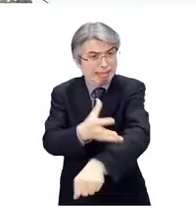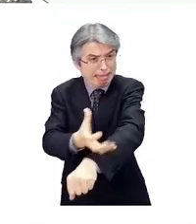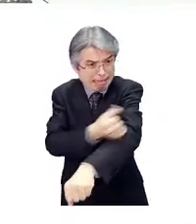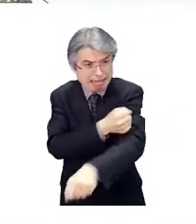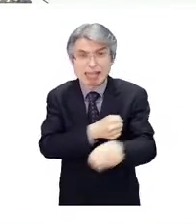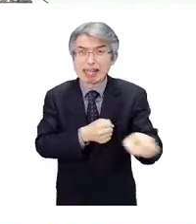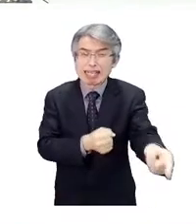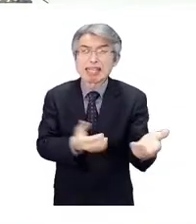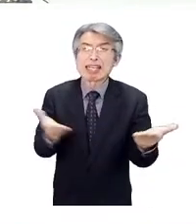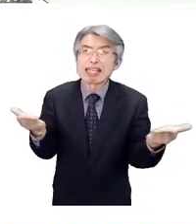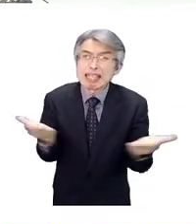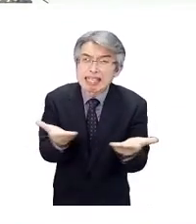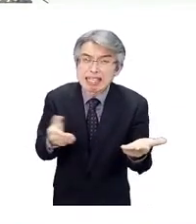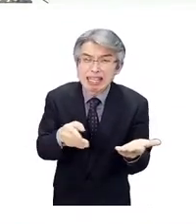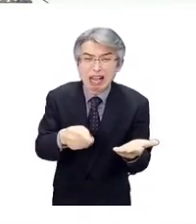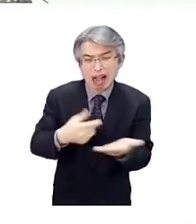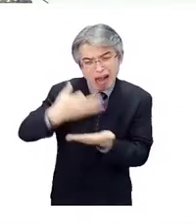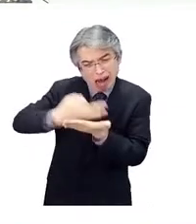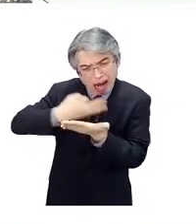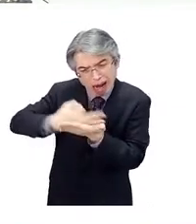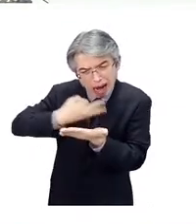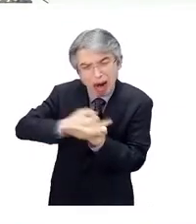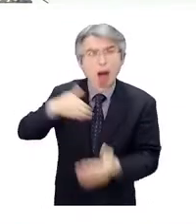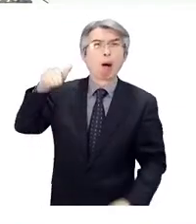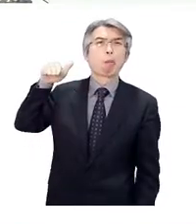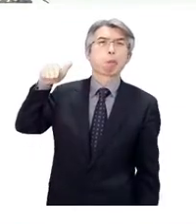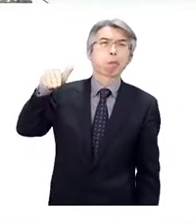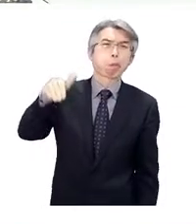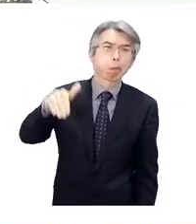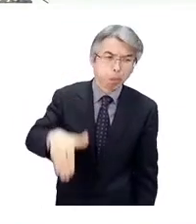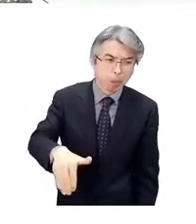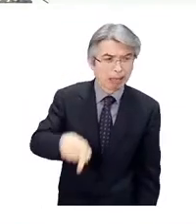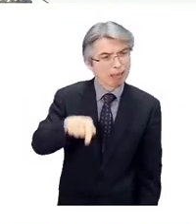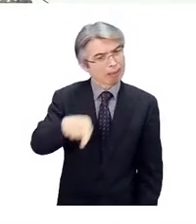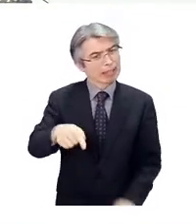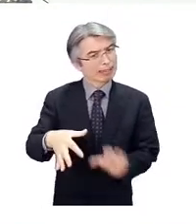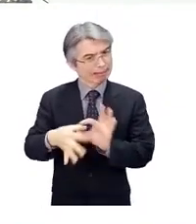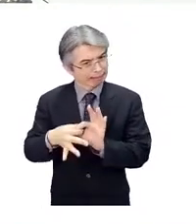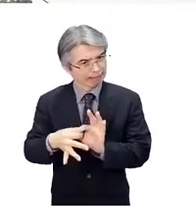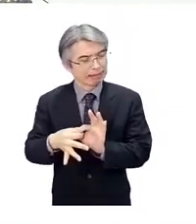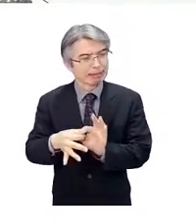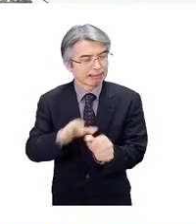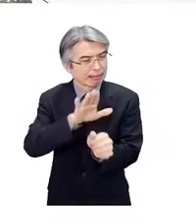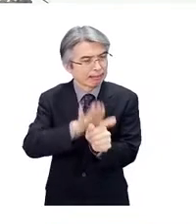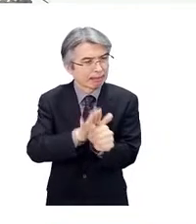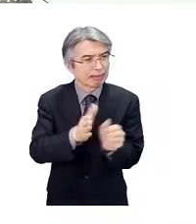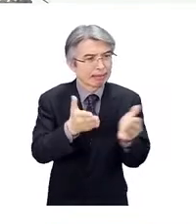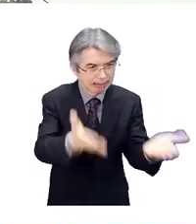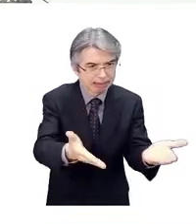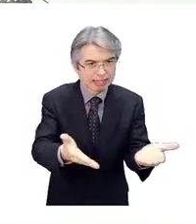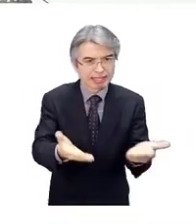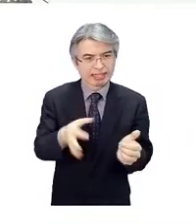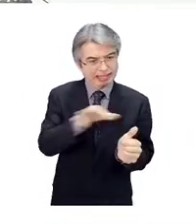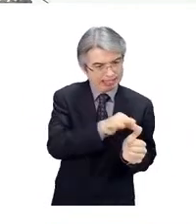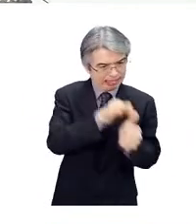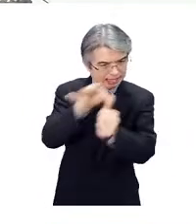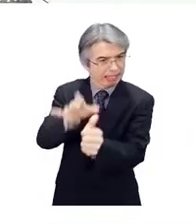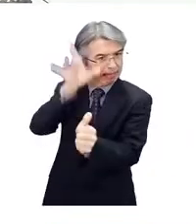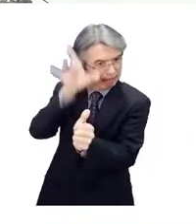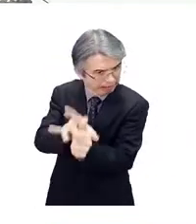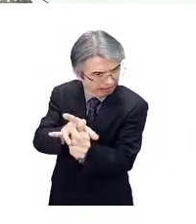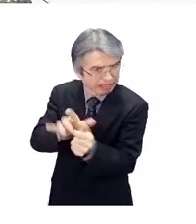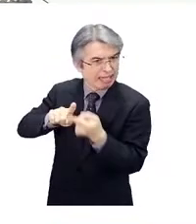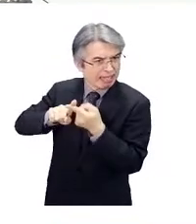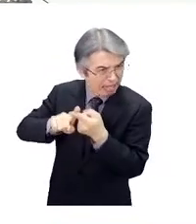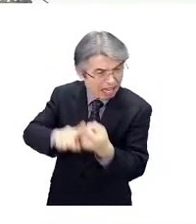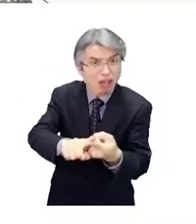고용 유지와 매출 감소로 인한 위기 상황 극복에 초점을 두었습니다. 고용 유지를 위하여 매장당 180만